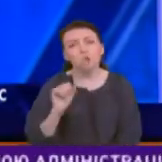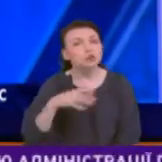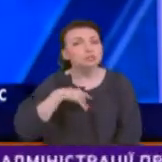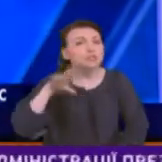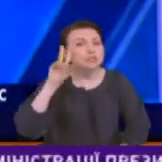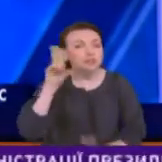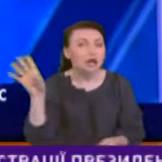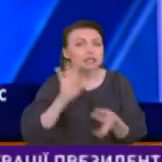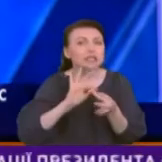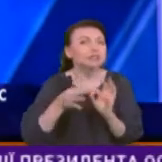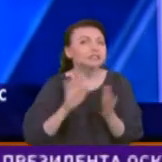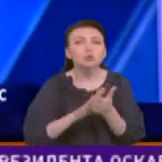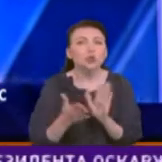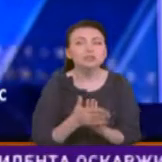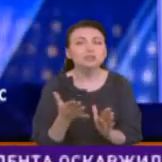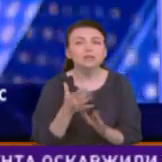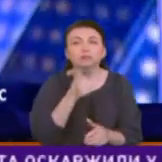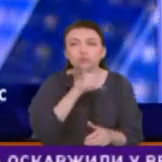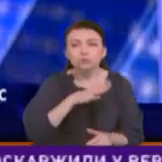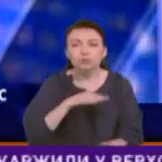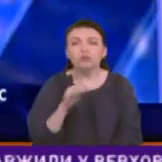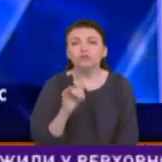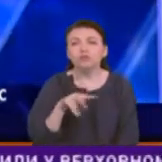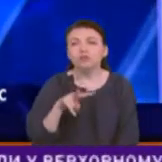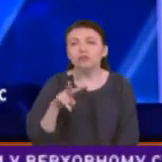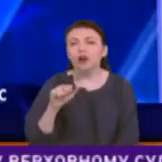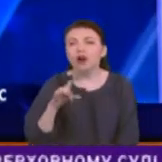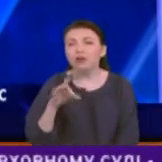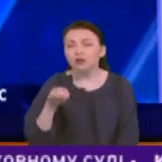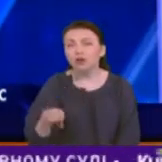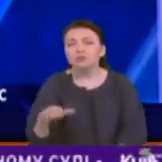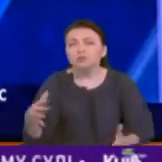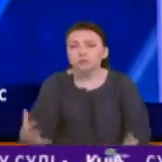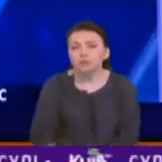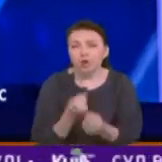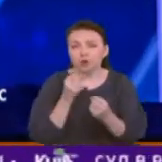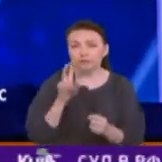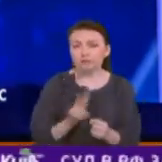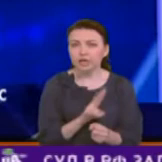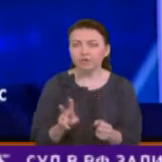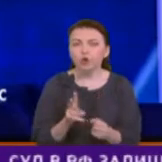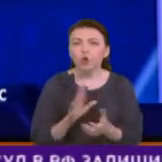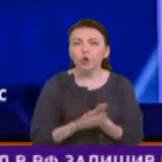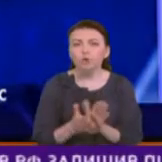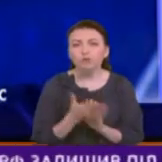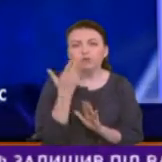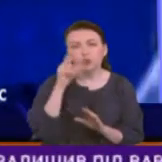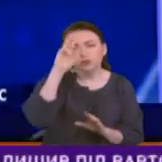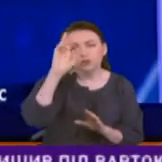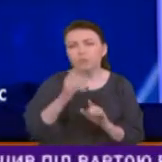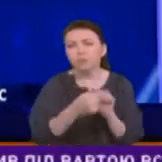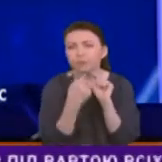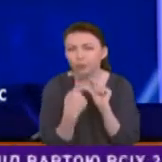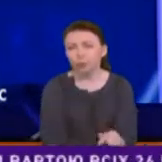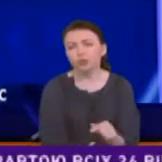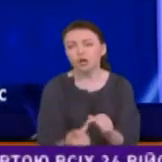всіх складних ситуацій, які пережив Філарет, фактично спасаючи церкву в тих умовах, коли держава була категорично